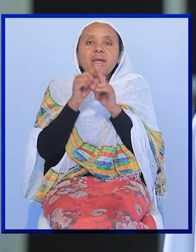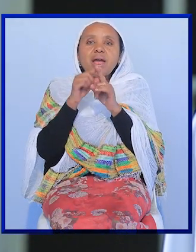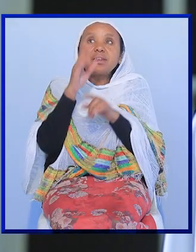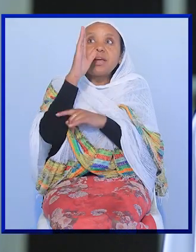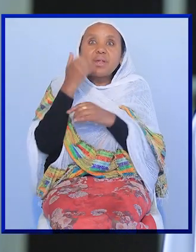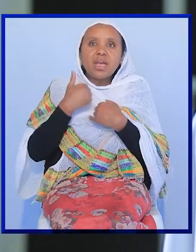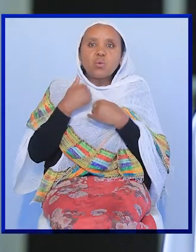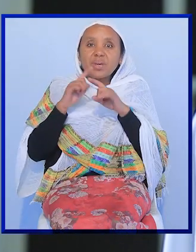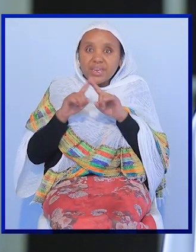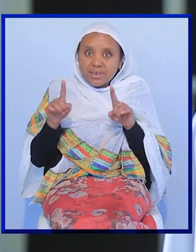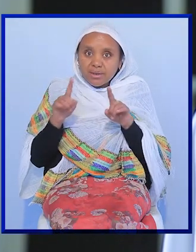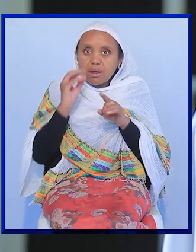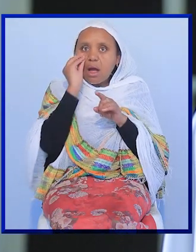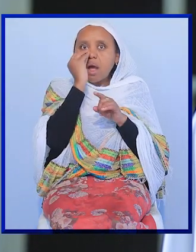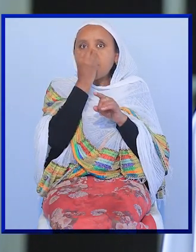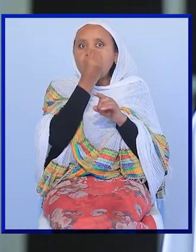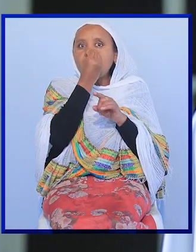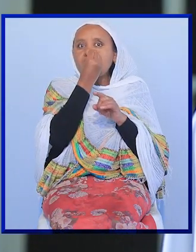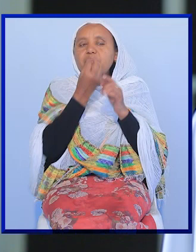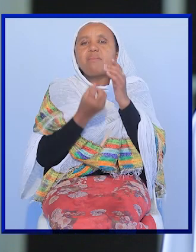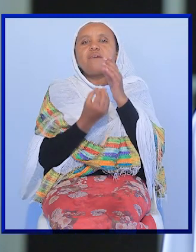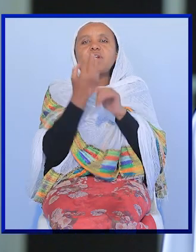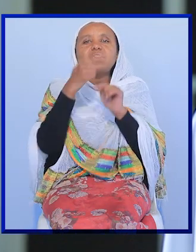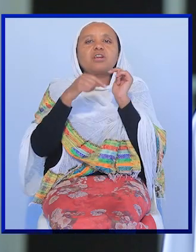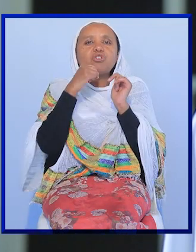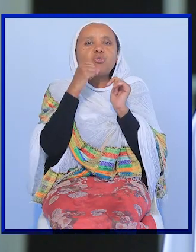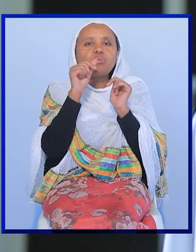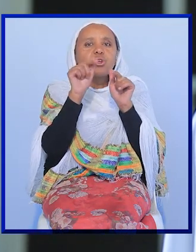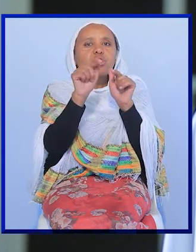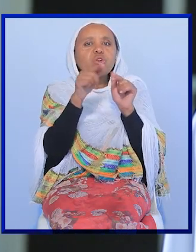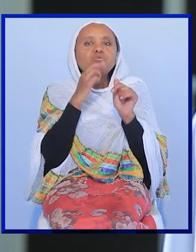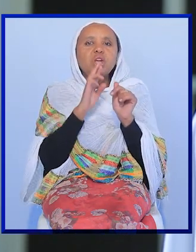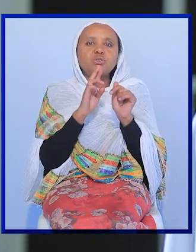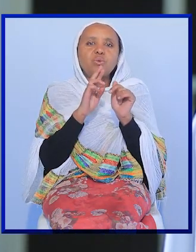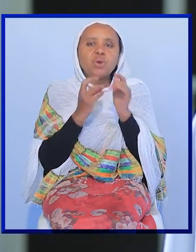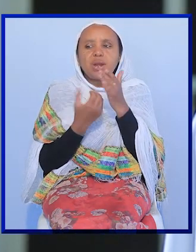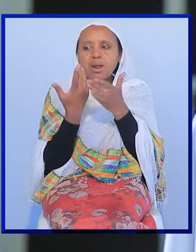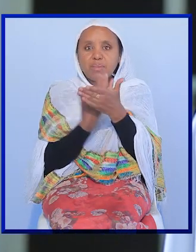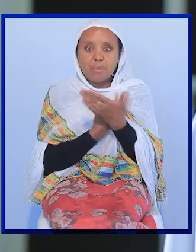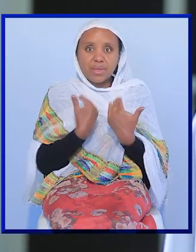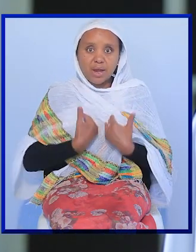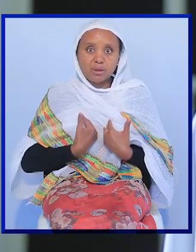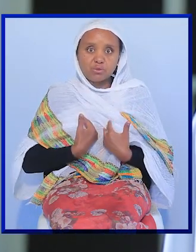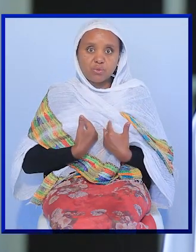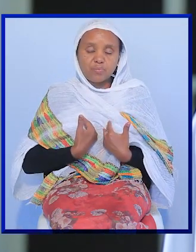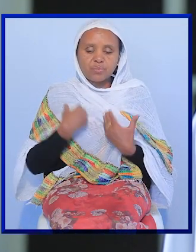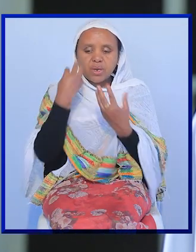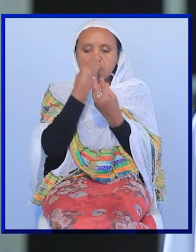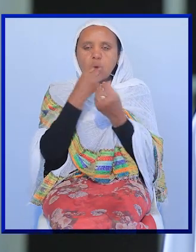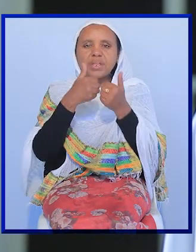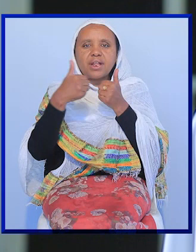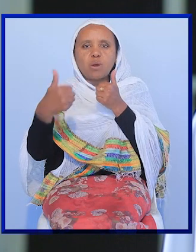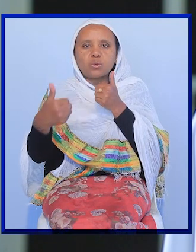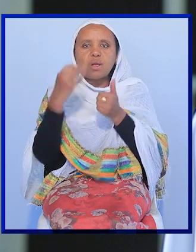ያንን እያወቁ ግን አበባውን ድህነትን ማፍራት አልቻሉም ነበረ። እነርሱ ናቸው ልምላሜ የላቸው ከውበት